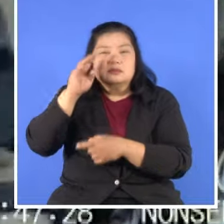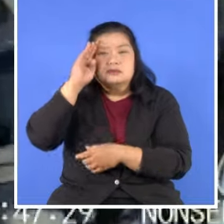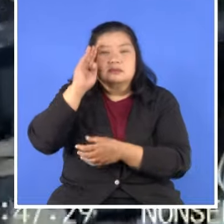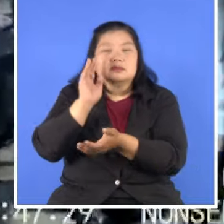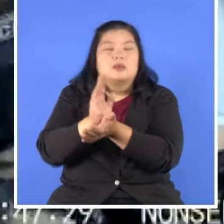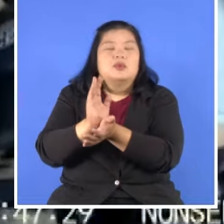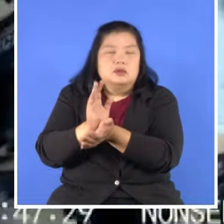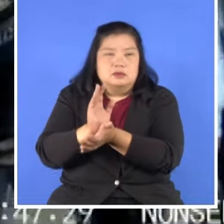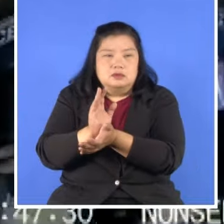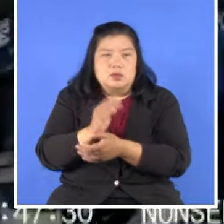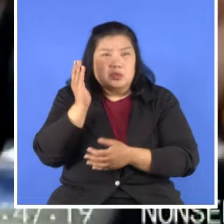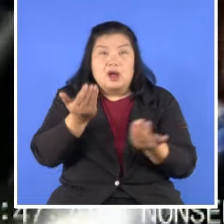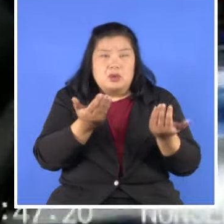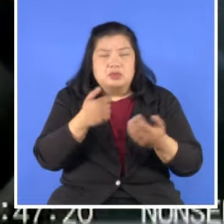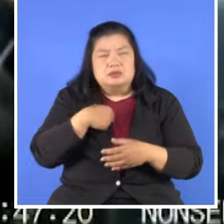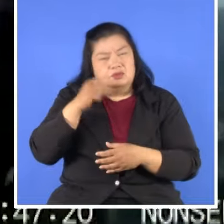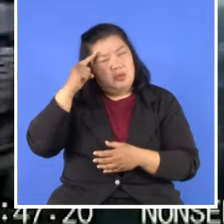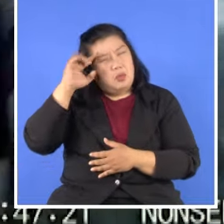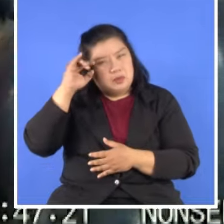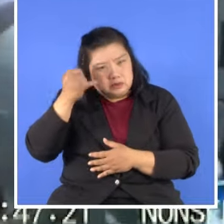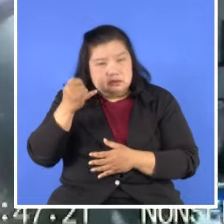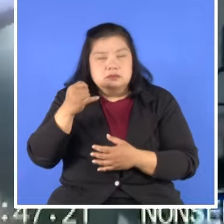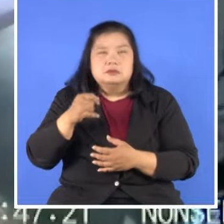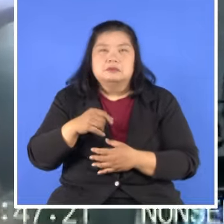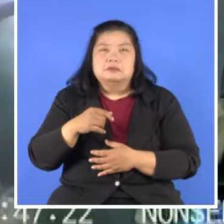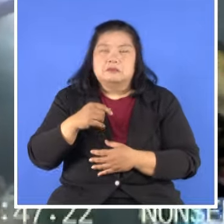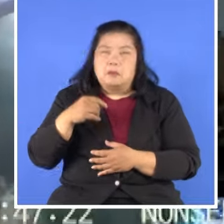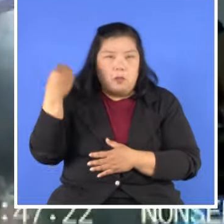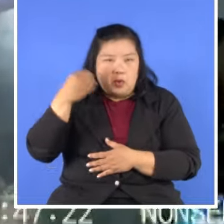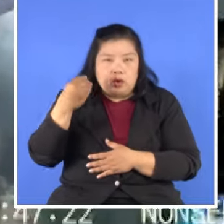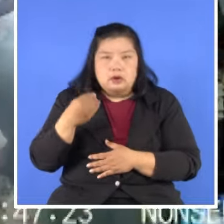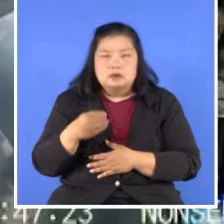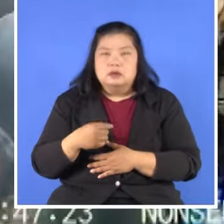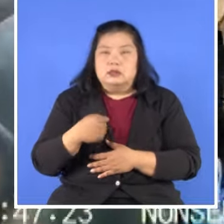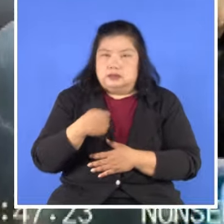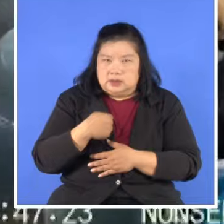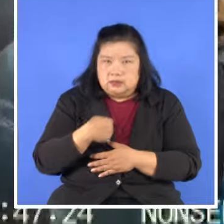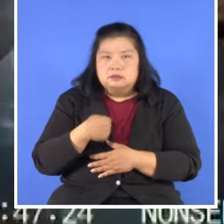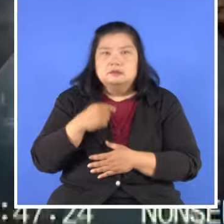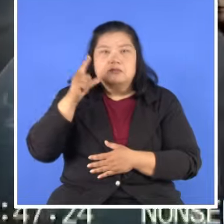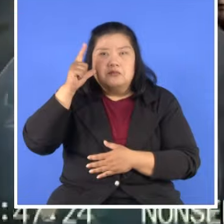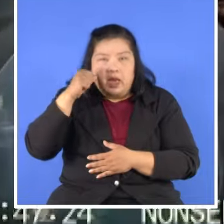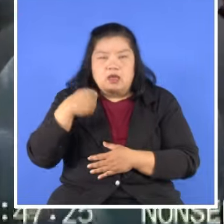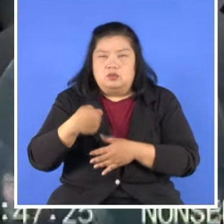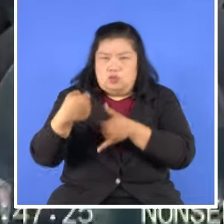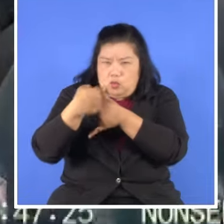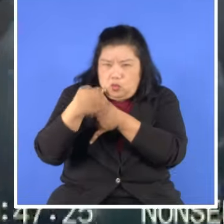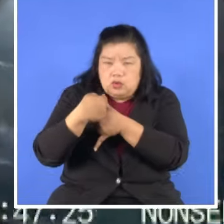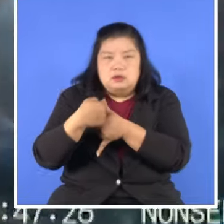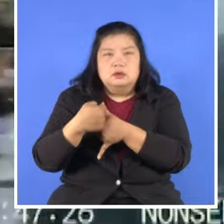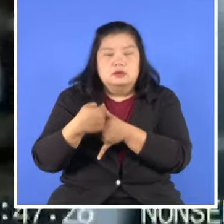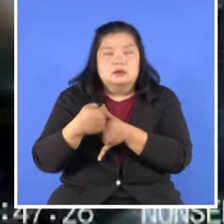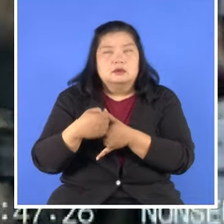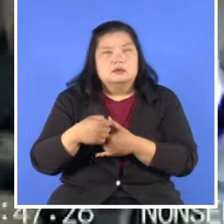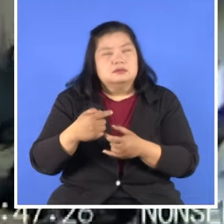และคลั่งชอบทำร้ายแม่ชอบทุบแม่ชอบตีคนในครอบครัวนะครับคนก็อยู่บ้านไม่